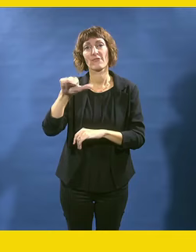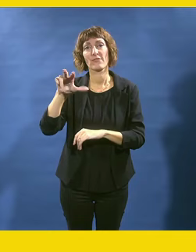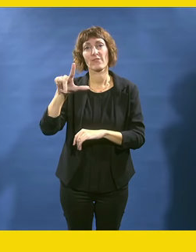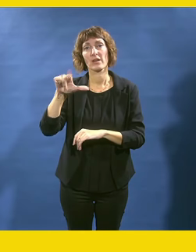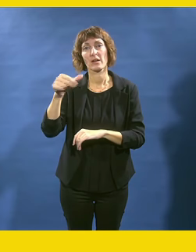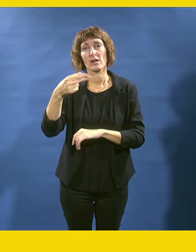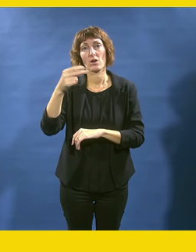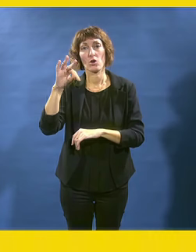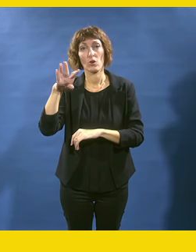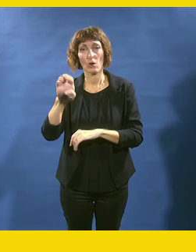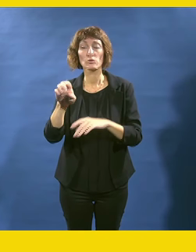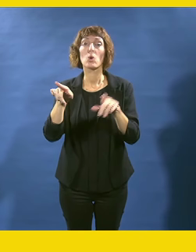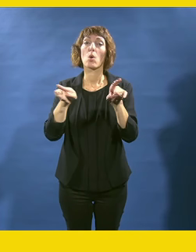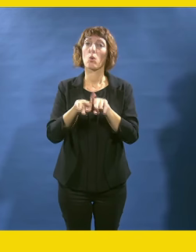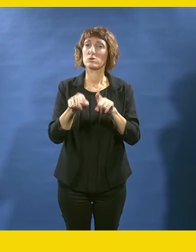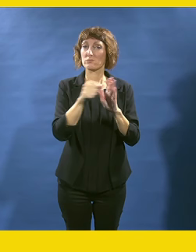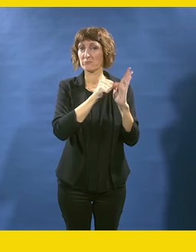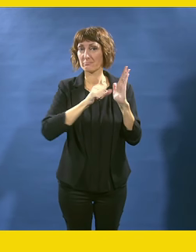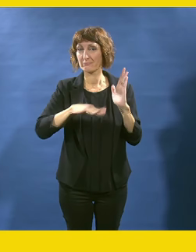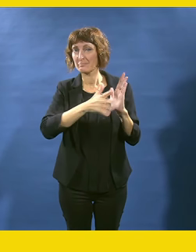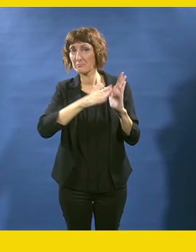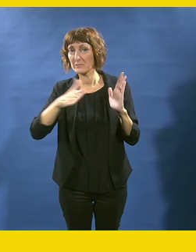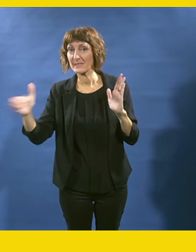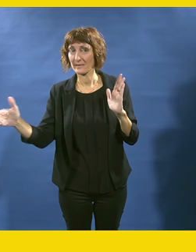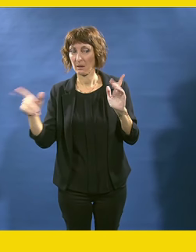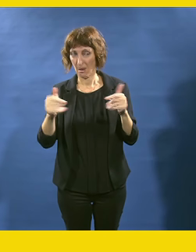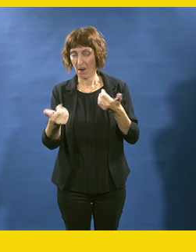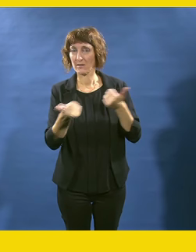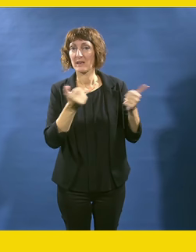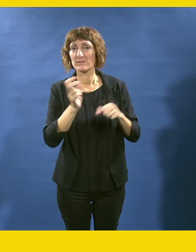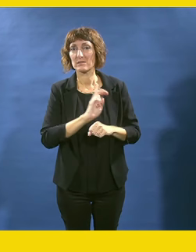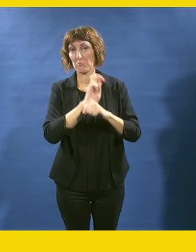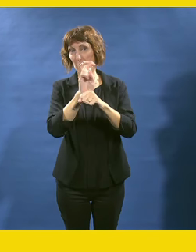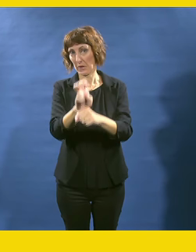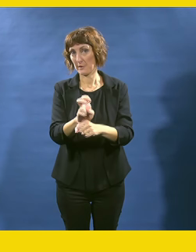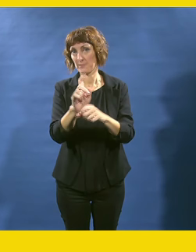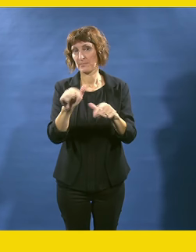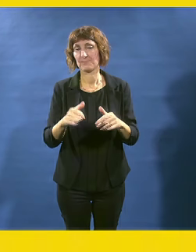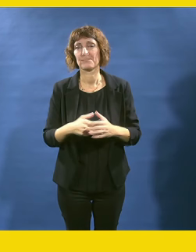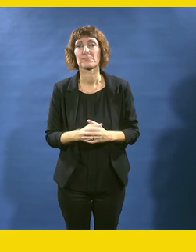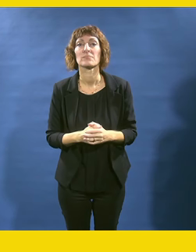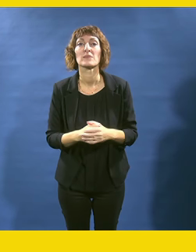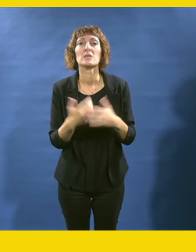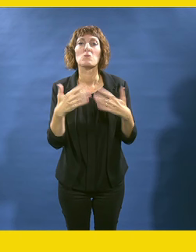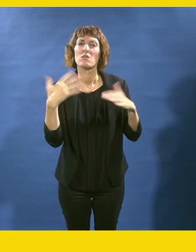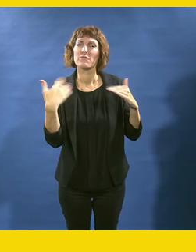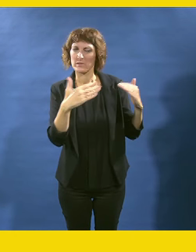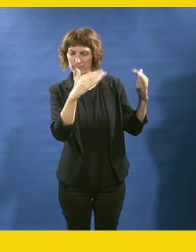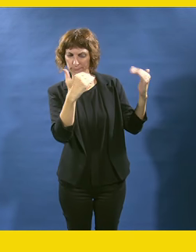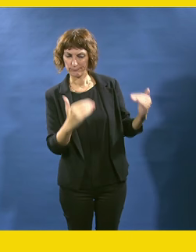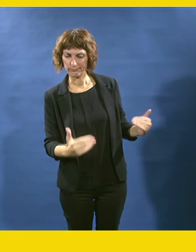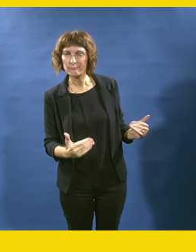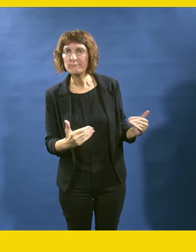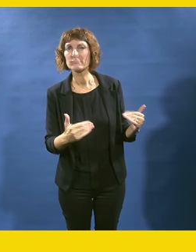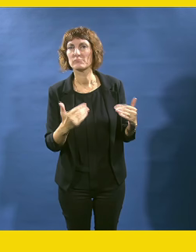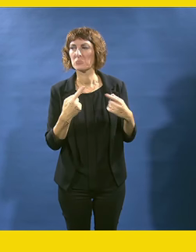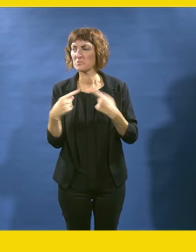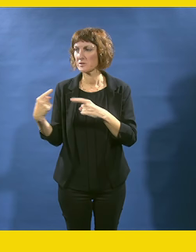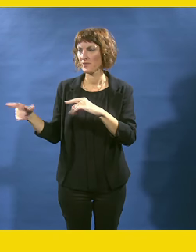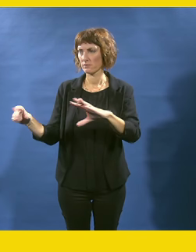un service de prêt. Pour finir sur le déroulé de ces assises et les différents espaces ouverts au